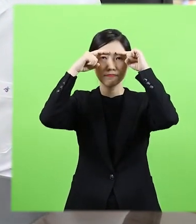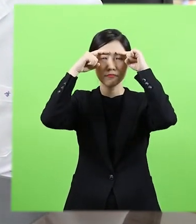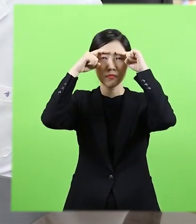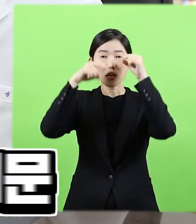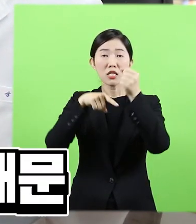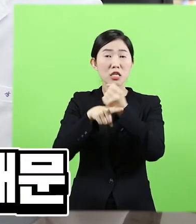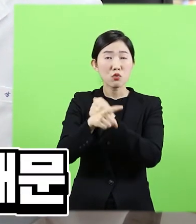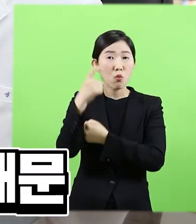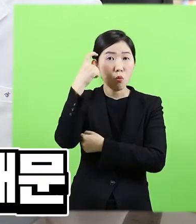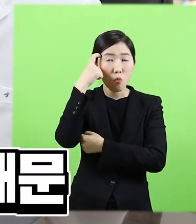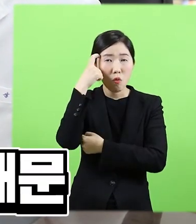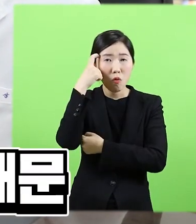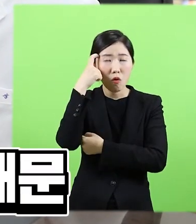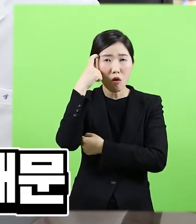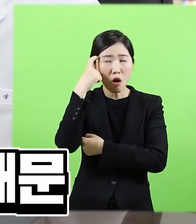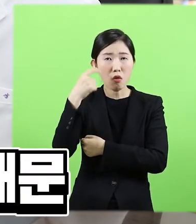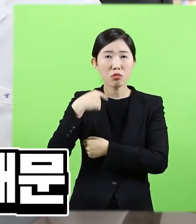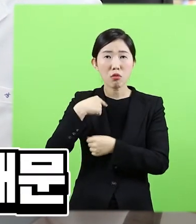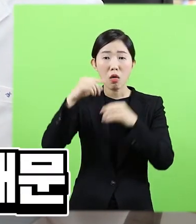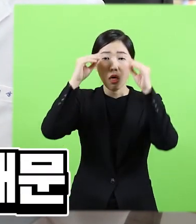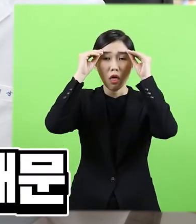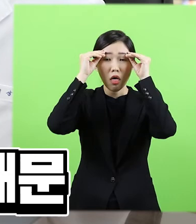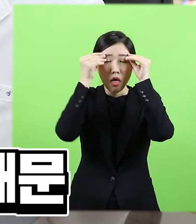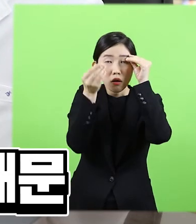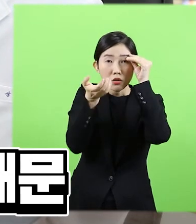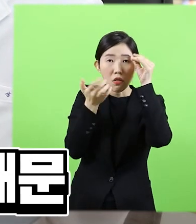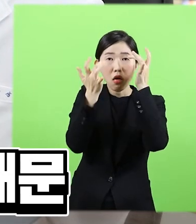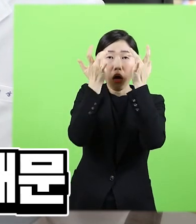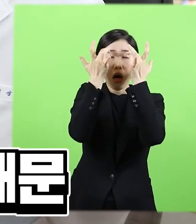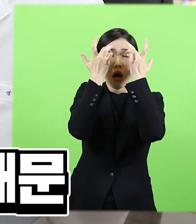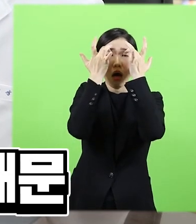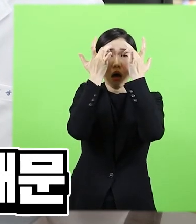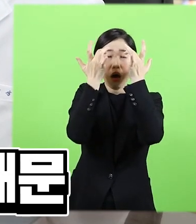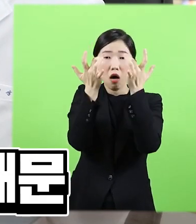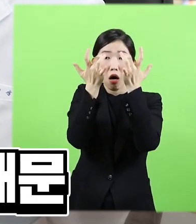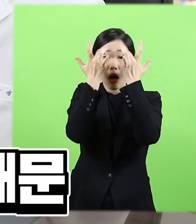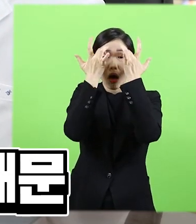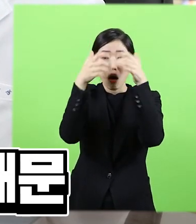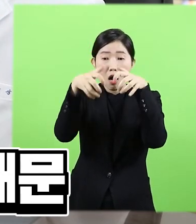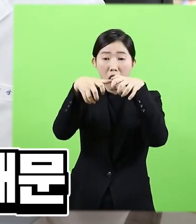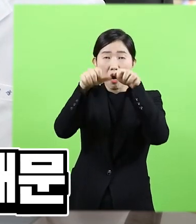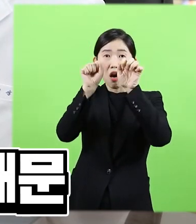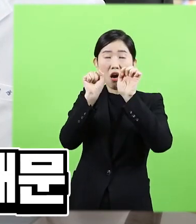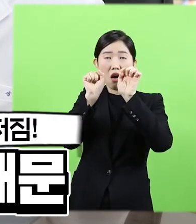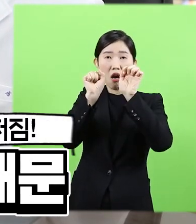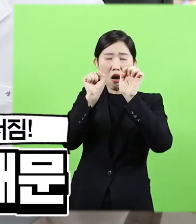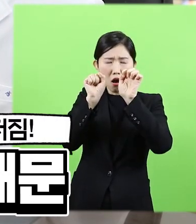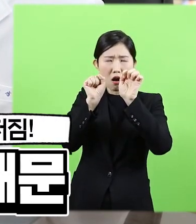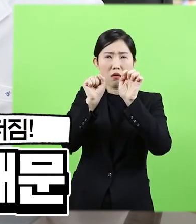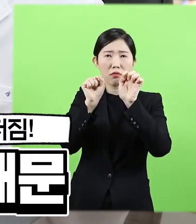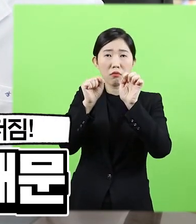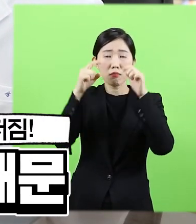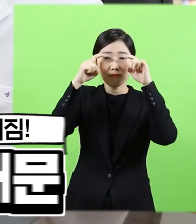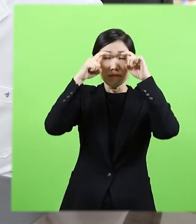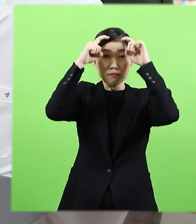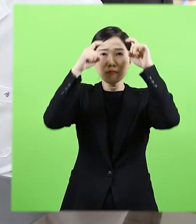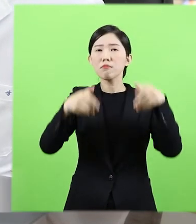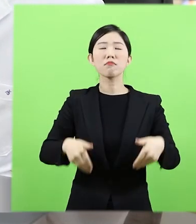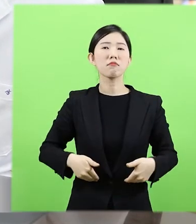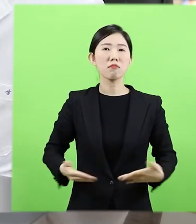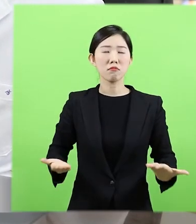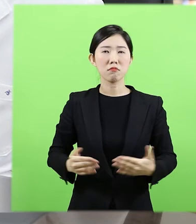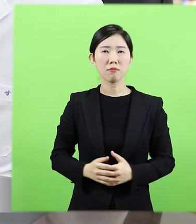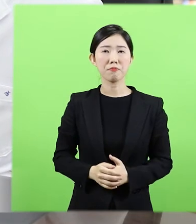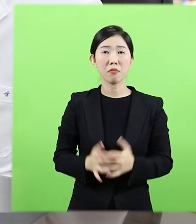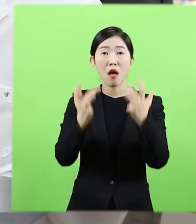이유는 눈꺼풀이 처지기 전에 여기 눈이 꺼진 데서 미리 잡아당기기 때문에 적게 처지는 것입니다.